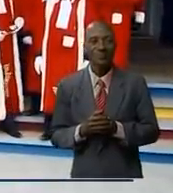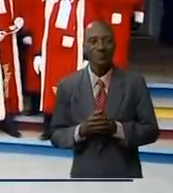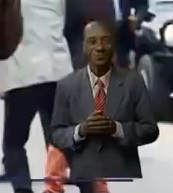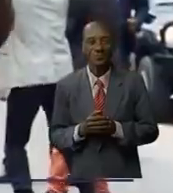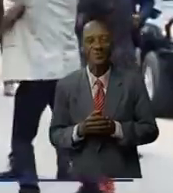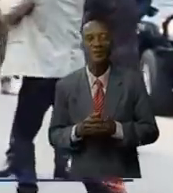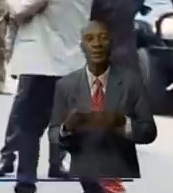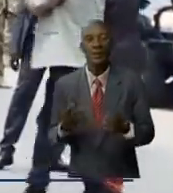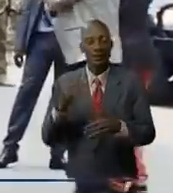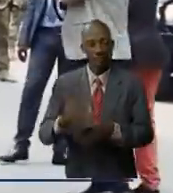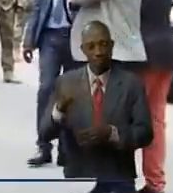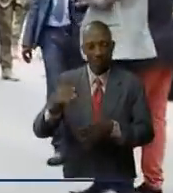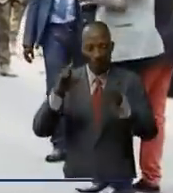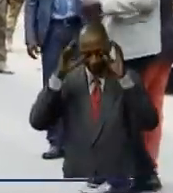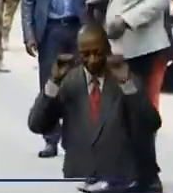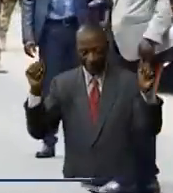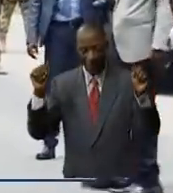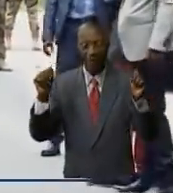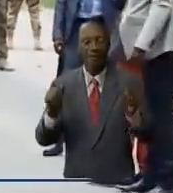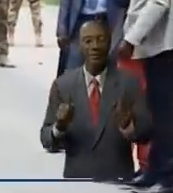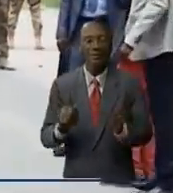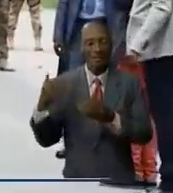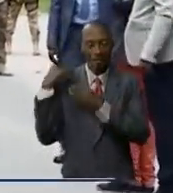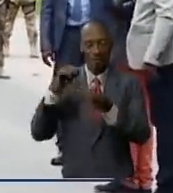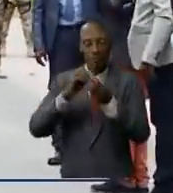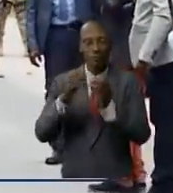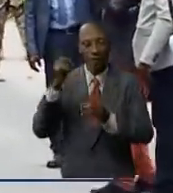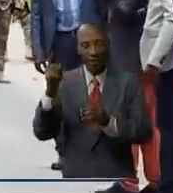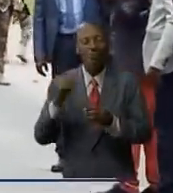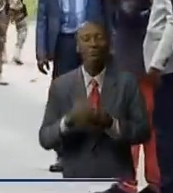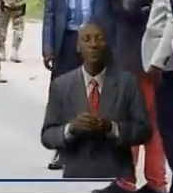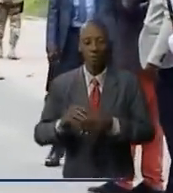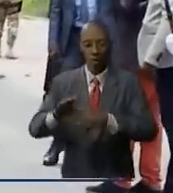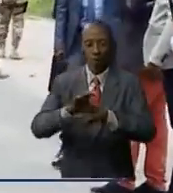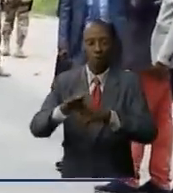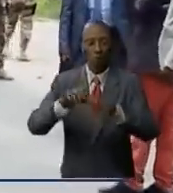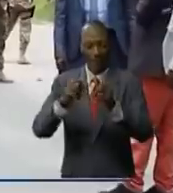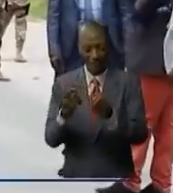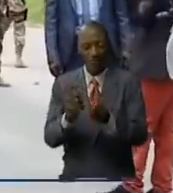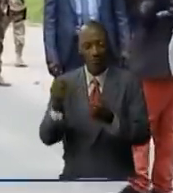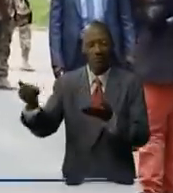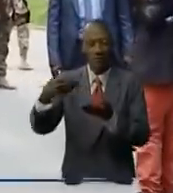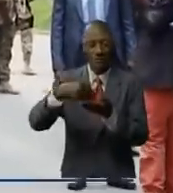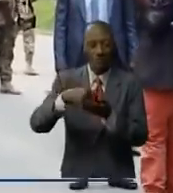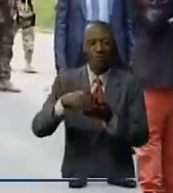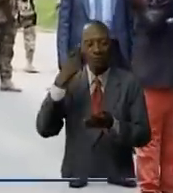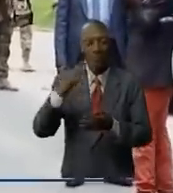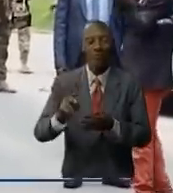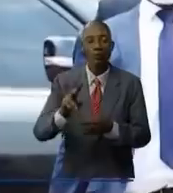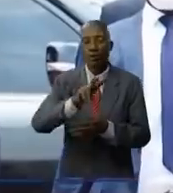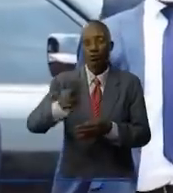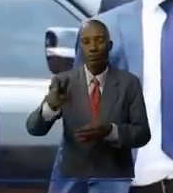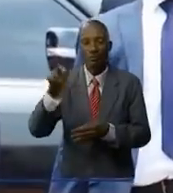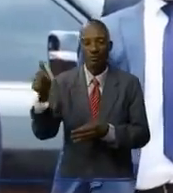magistrat suprême, la Cour de cassation a déroulé un protocole d'honneur pour sa rentrée judiciaire